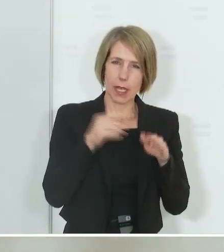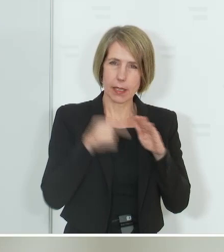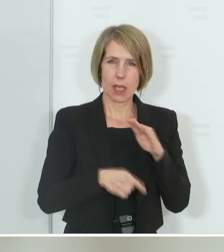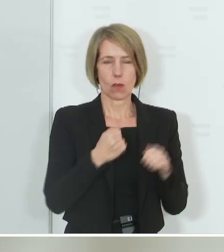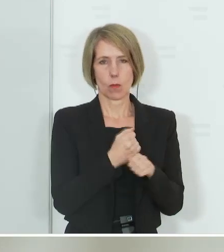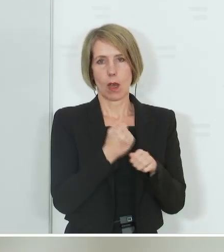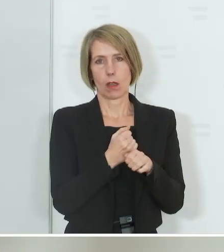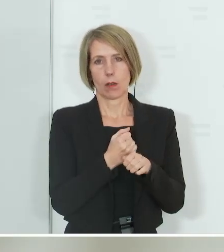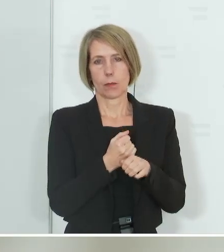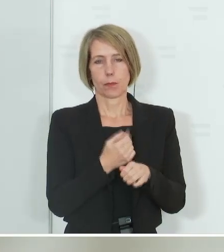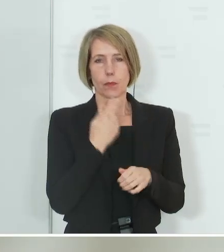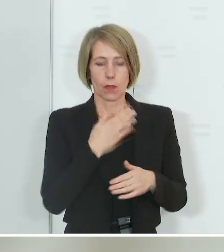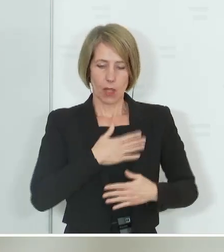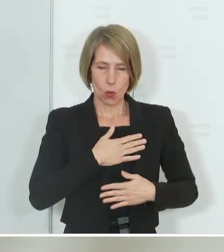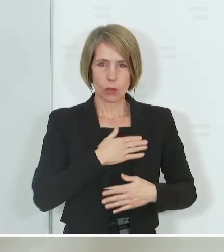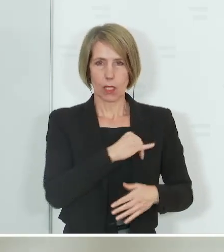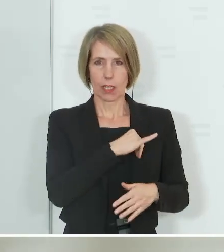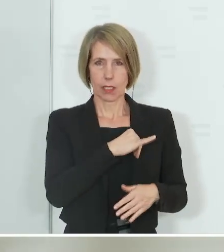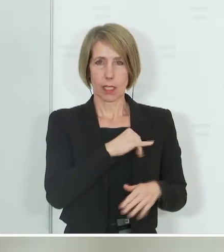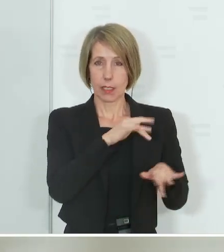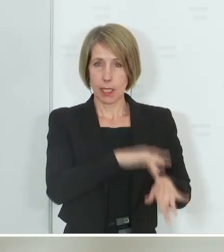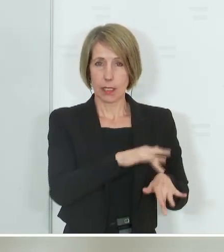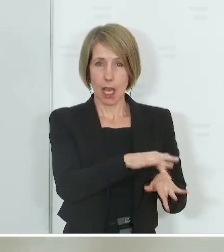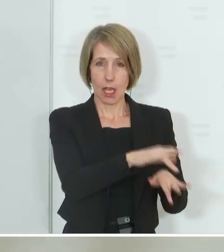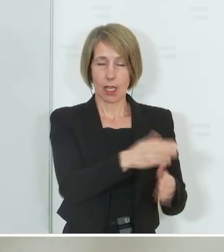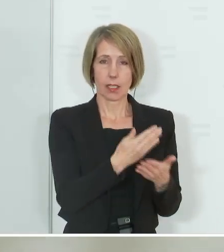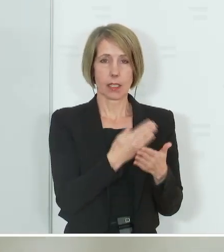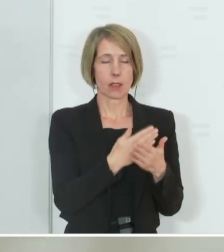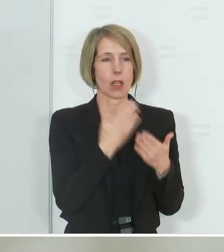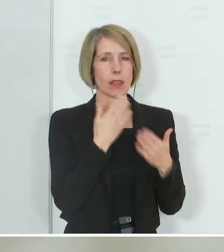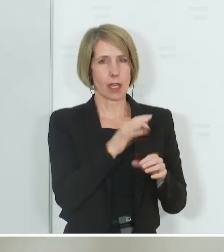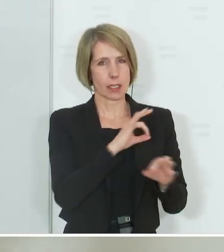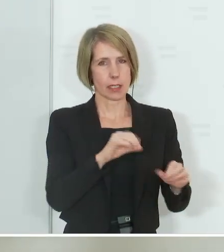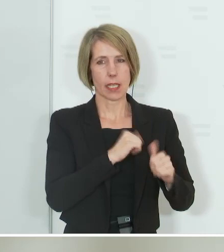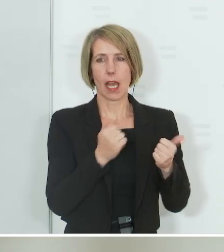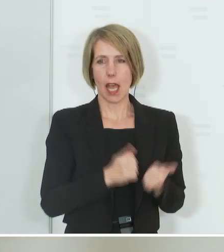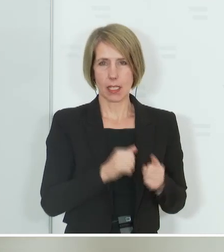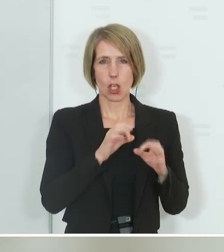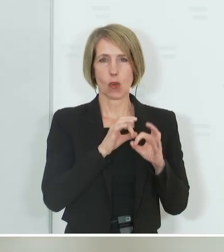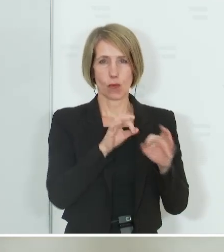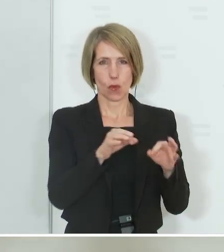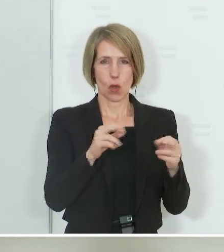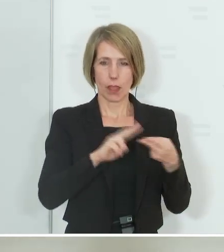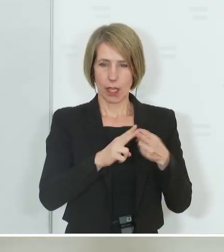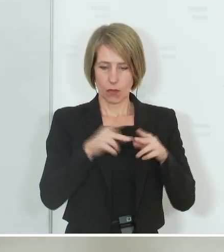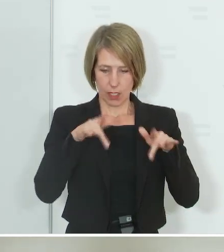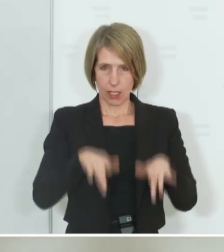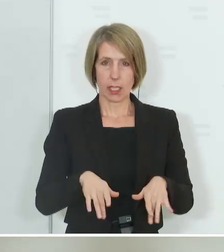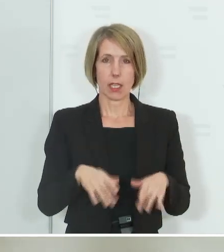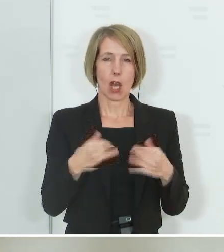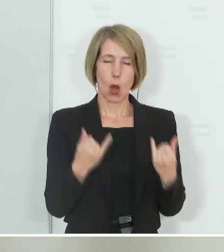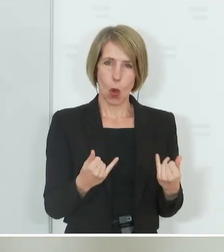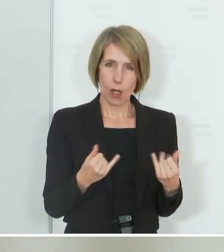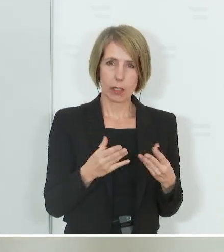diese Bande vertiefen möchten? Deshalb danke ich ganz herzlich für dieses Treffen hier mit dir